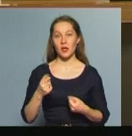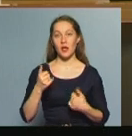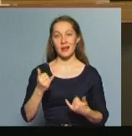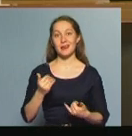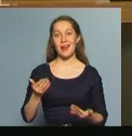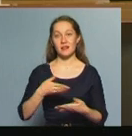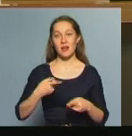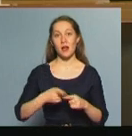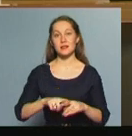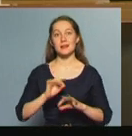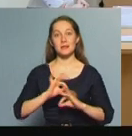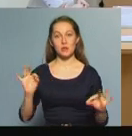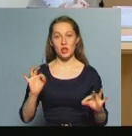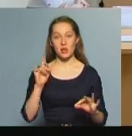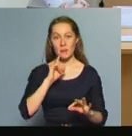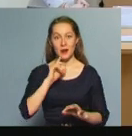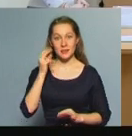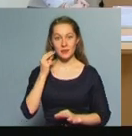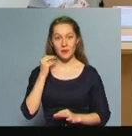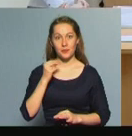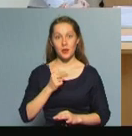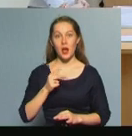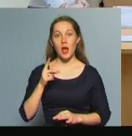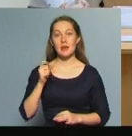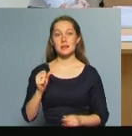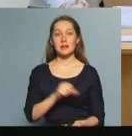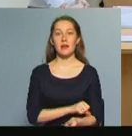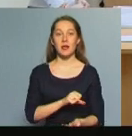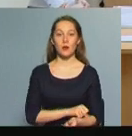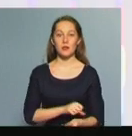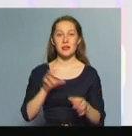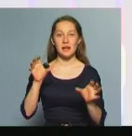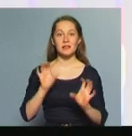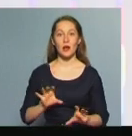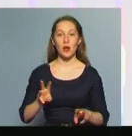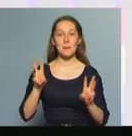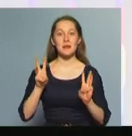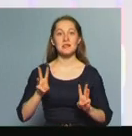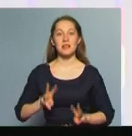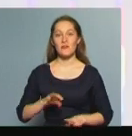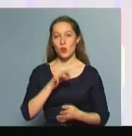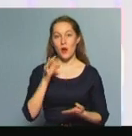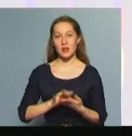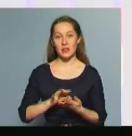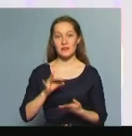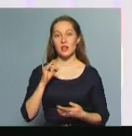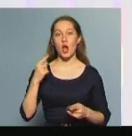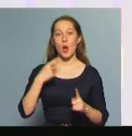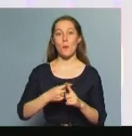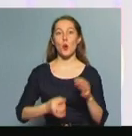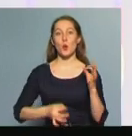это замечательная пока цифра. За употребление наркотиков законом предусмотрена административная ответственность. Плюс суд